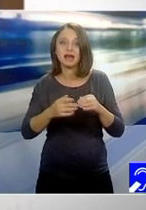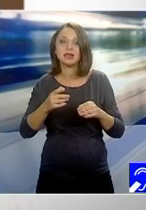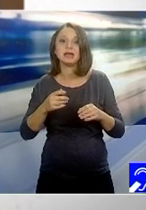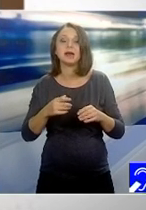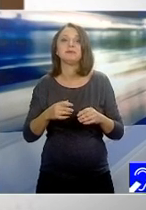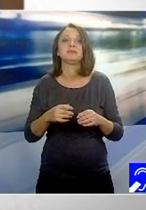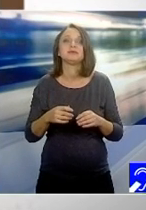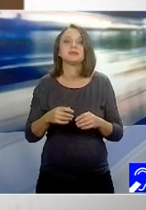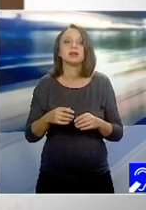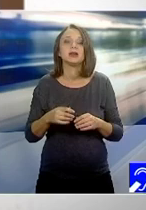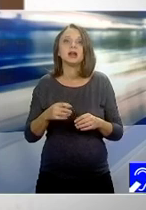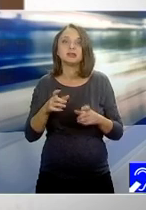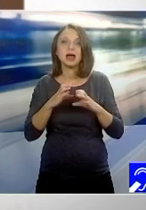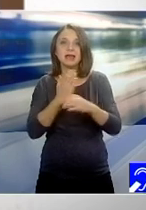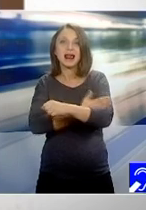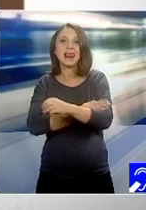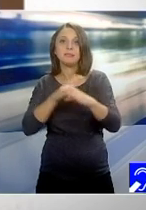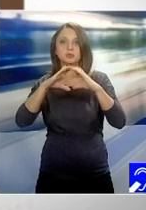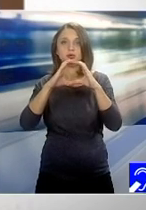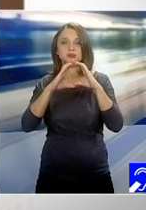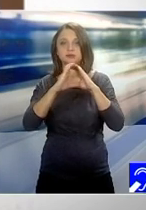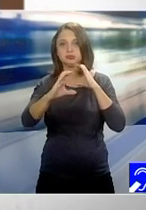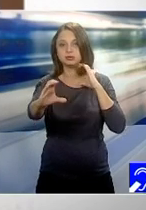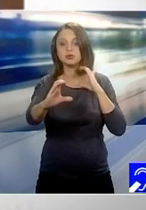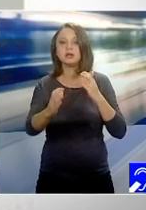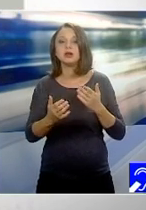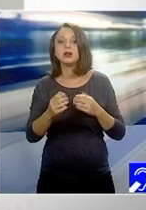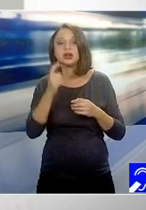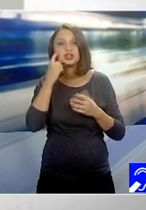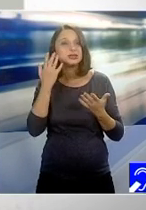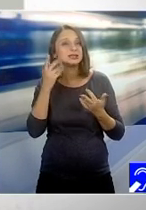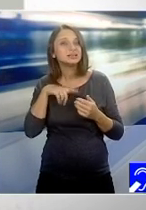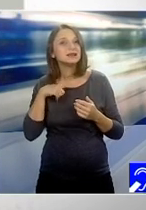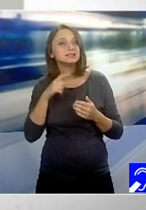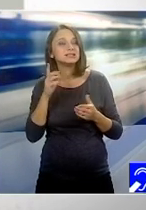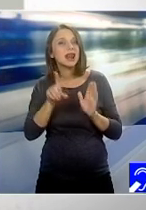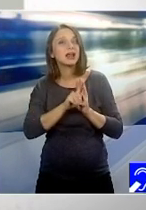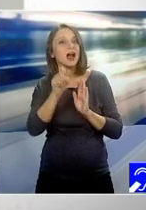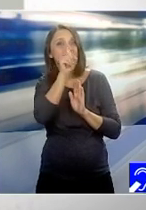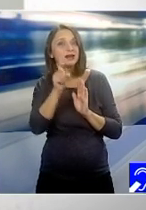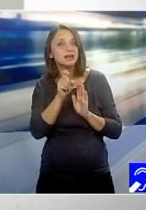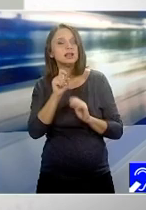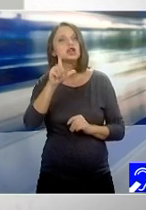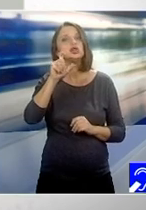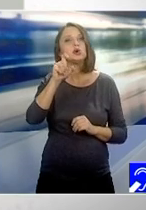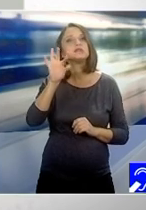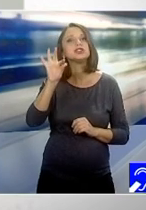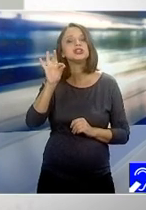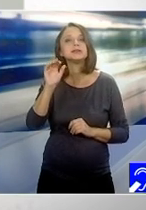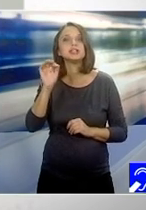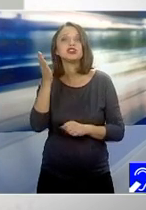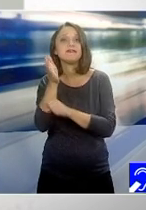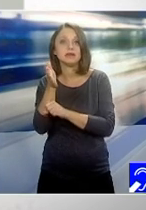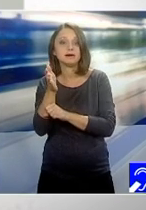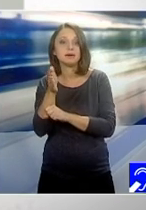de tăiat lemn rotund sunt în evidență oficial în județul Cluj? Nu sunt foarte multe. Sunt undeva la 250 de firme care se ocupă